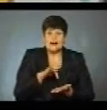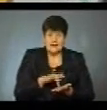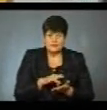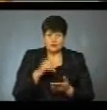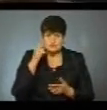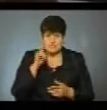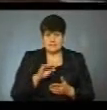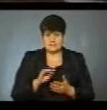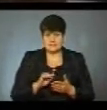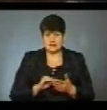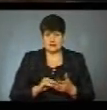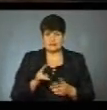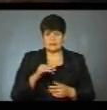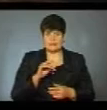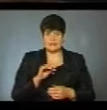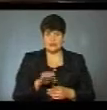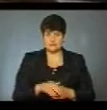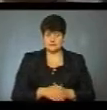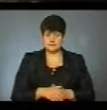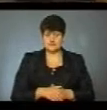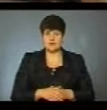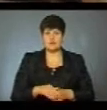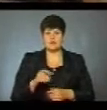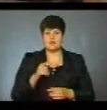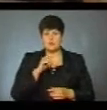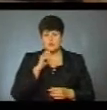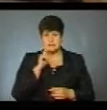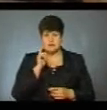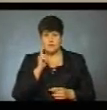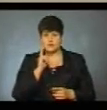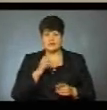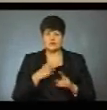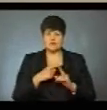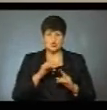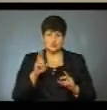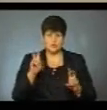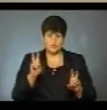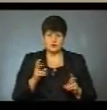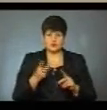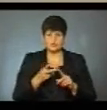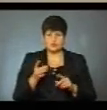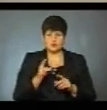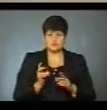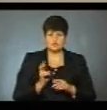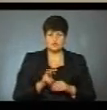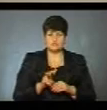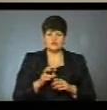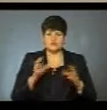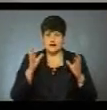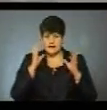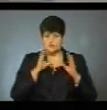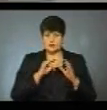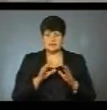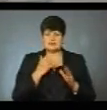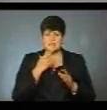цей диктант. Ірина Драгощак з громадської організації «Українська молодь Христові» вдруге долучилася до радіодиктанту Національної